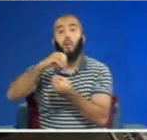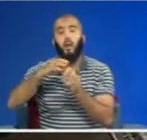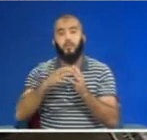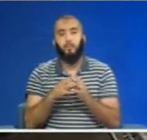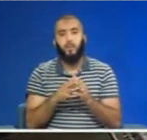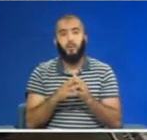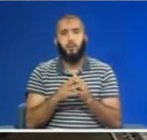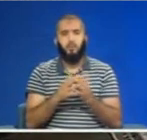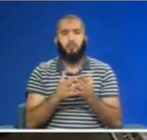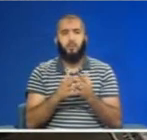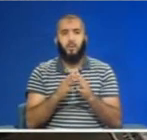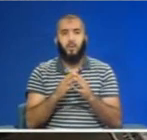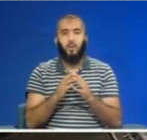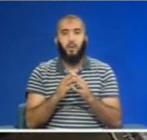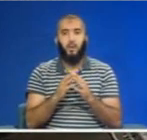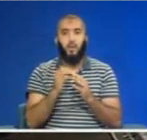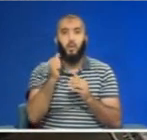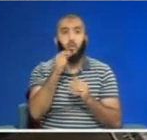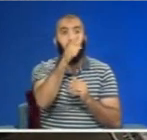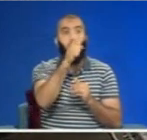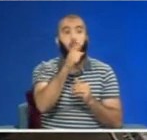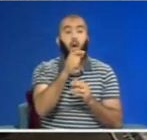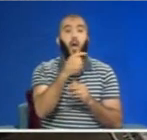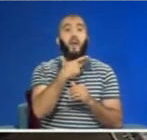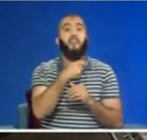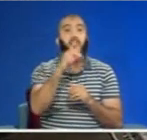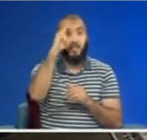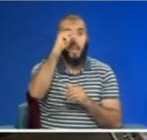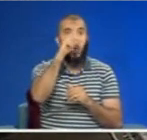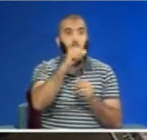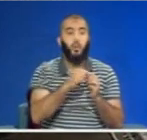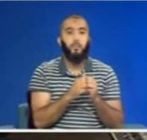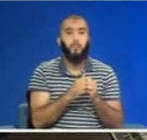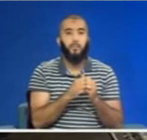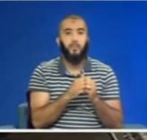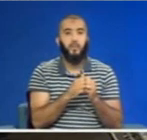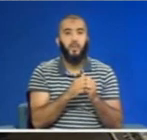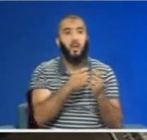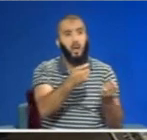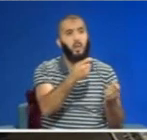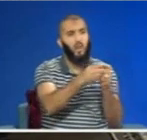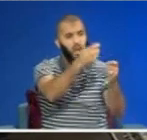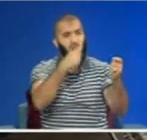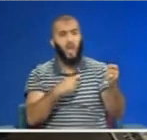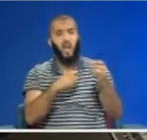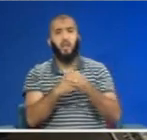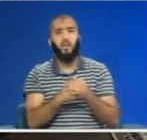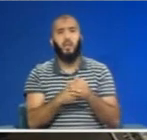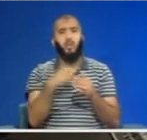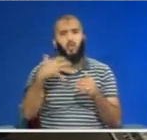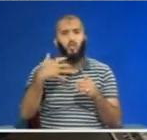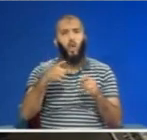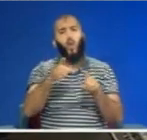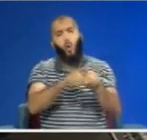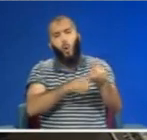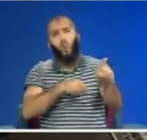جاب الظهر هذوك قالنا هذو الدين هذا راكم أنتم طولتوا عليه بصح أنايا ما بيداكم